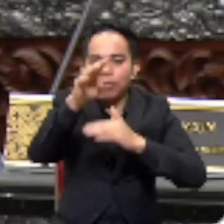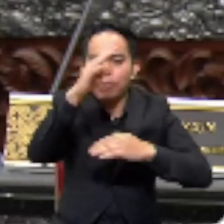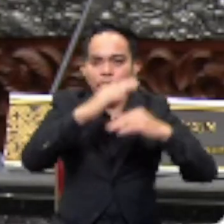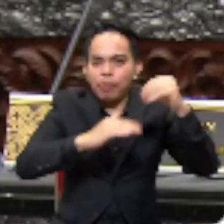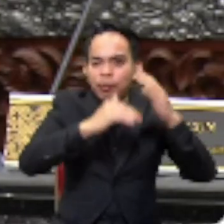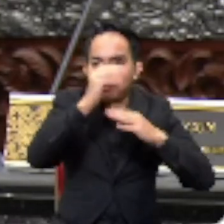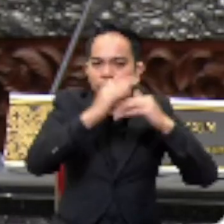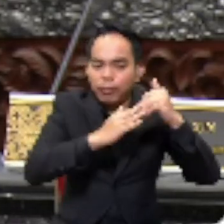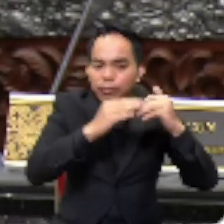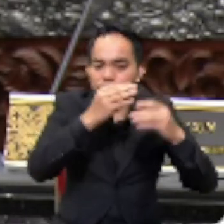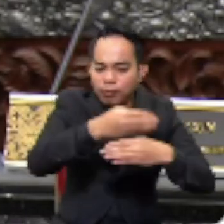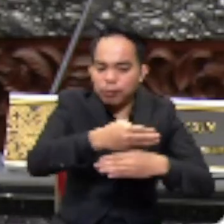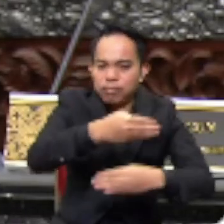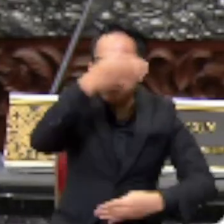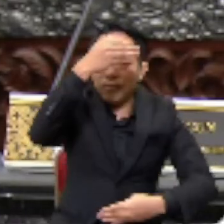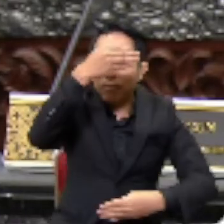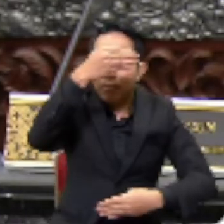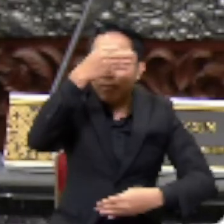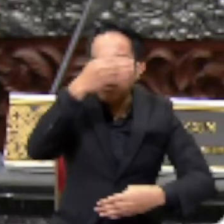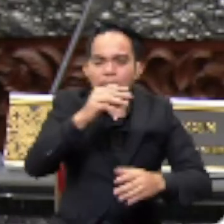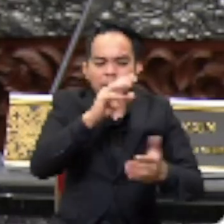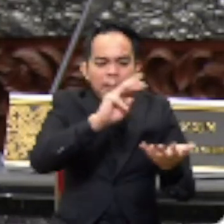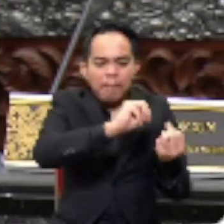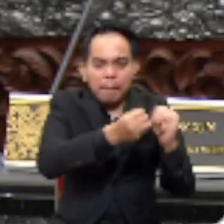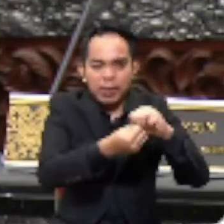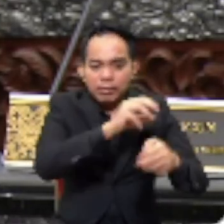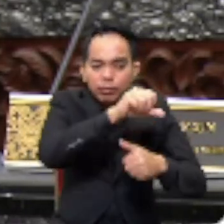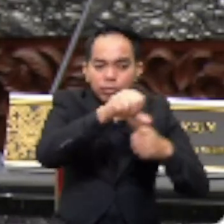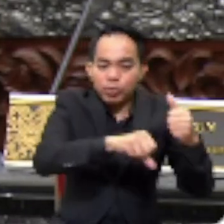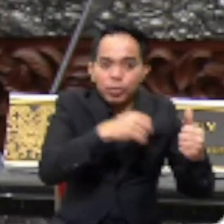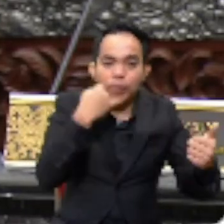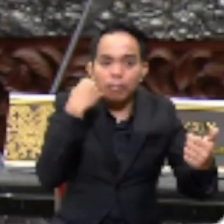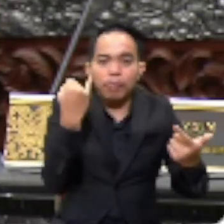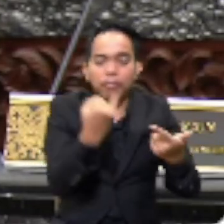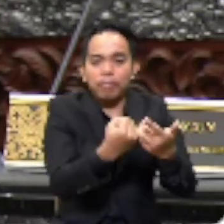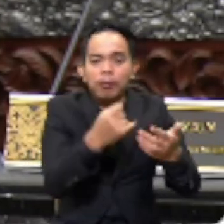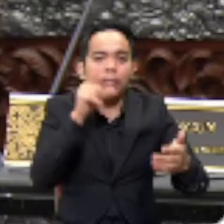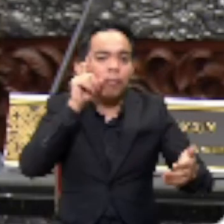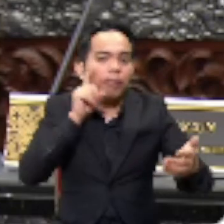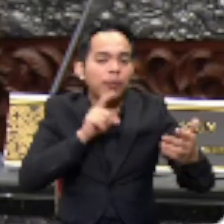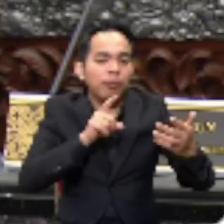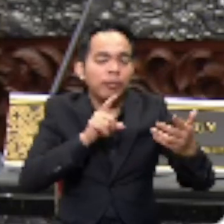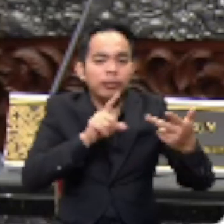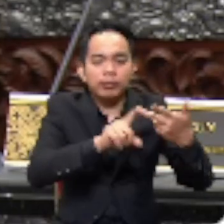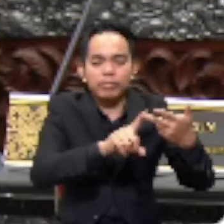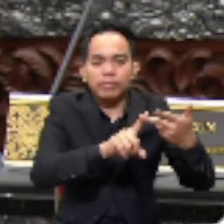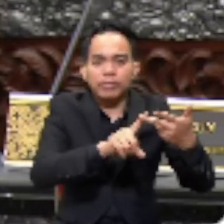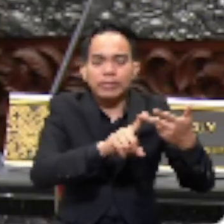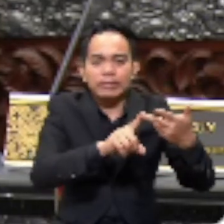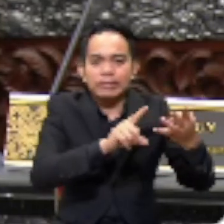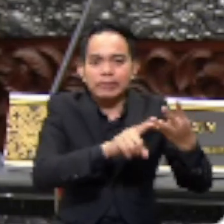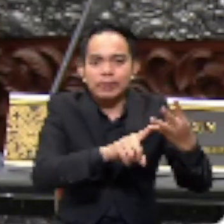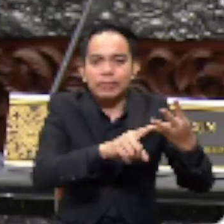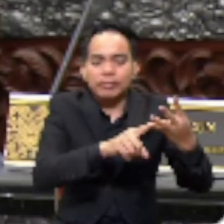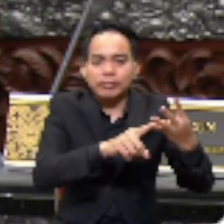di negara kita umpam peningkatan masalah sosial jenayah pelacuran dadah pemilikan